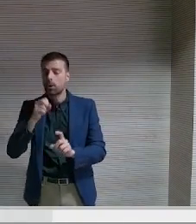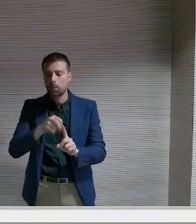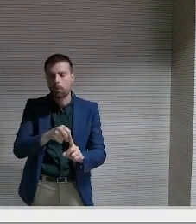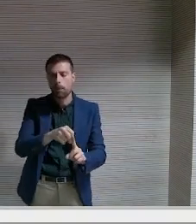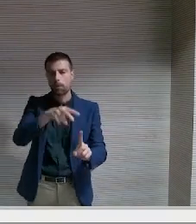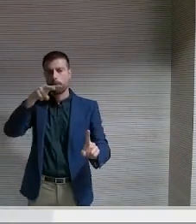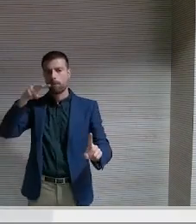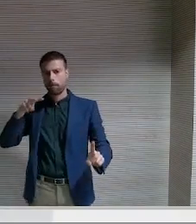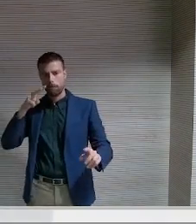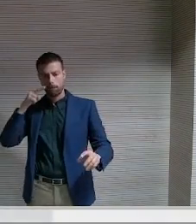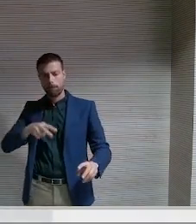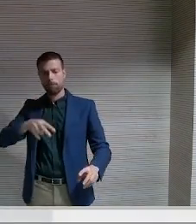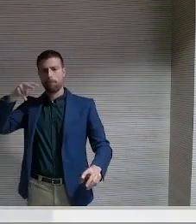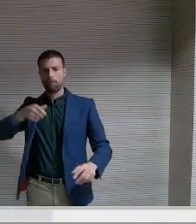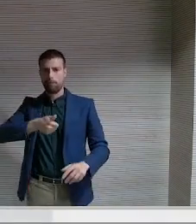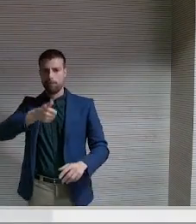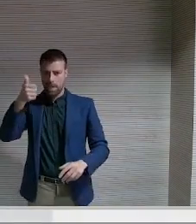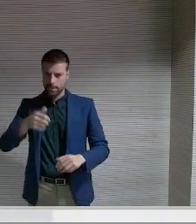més de llarga mirada.